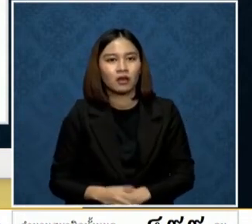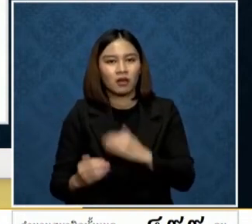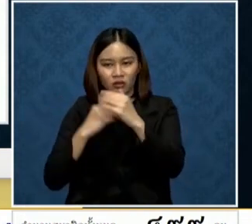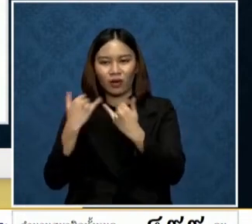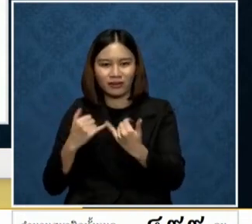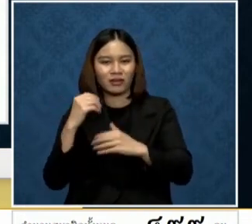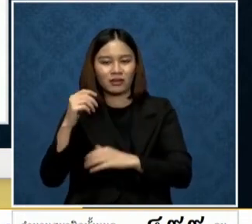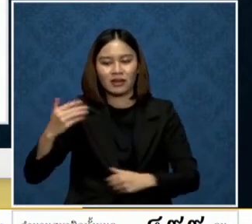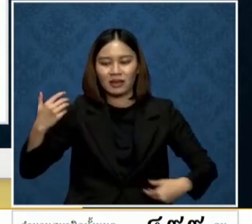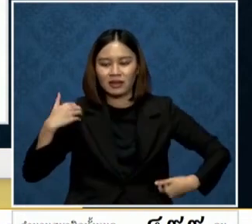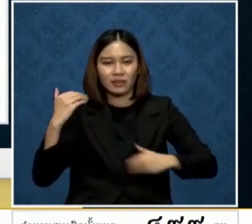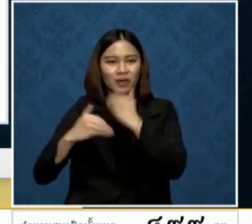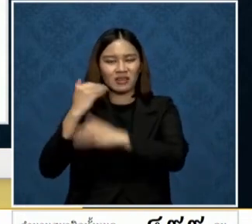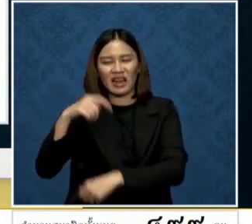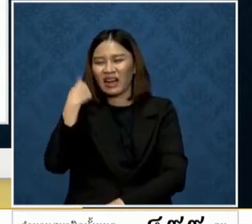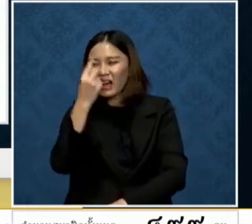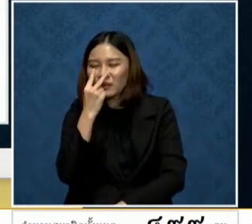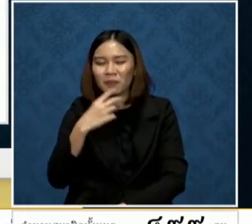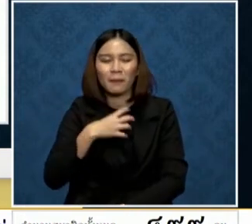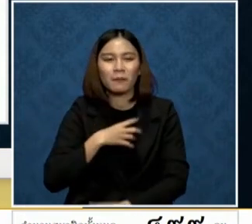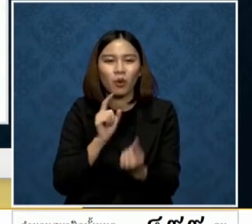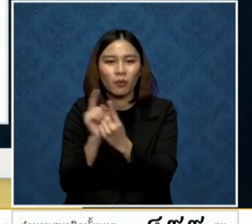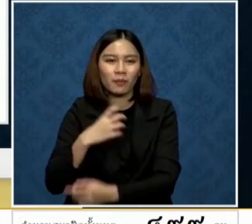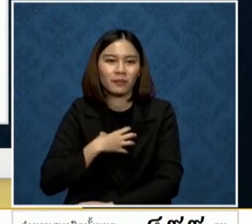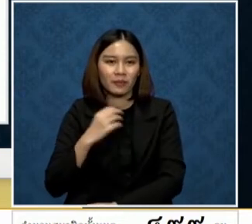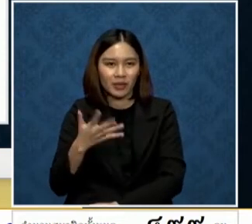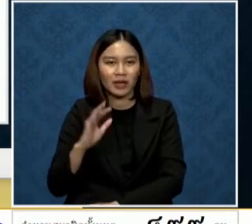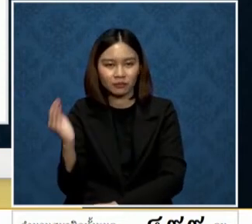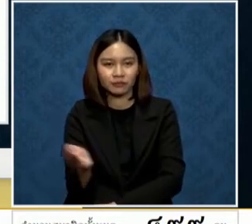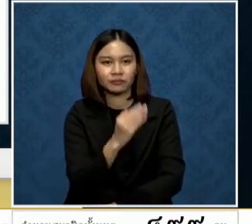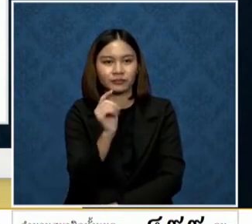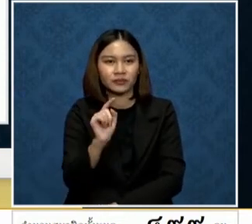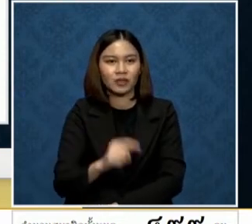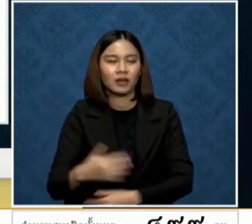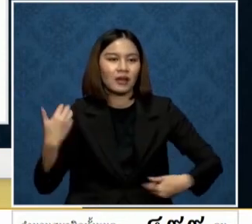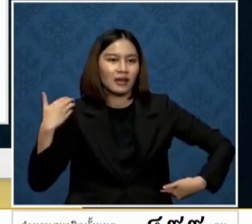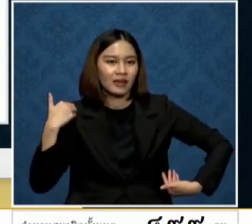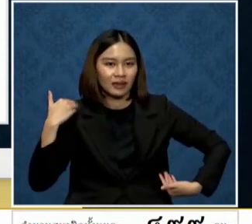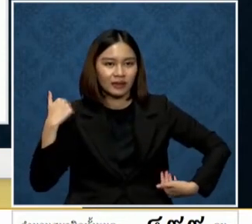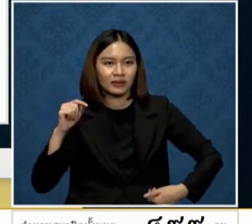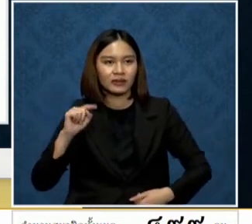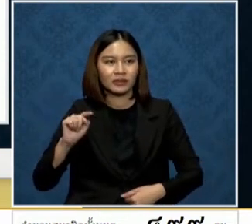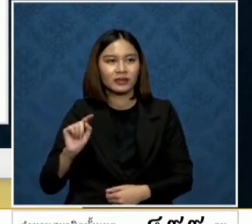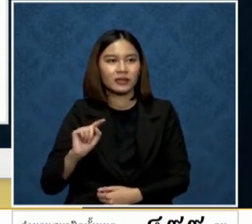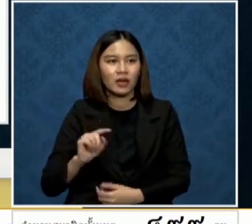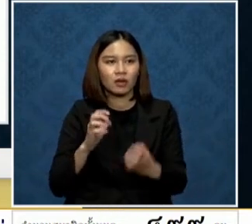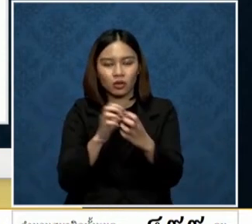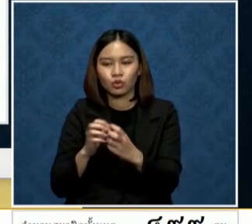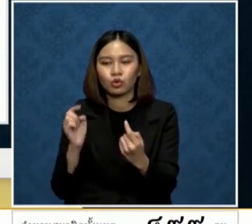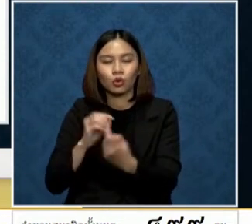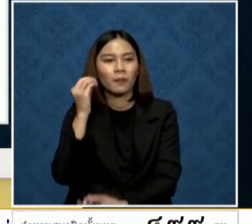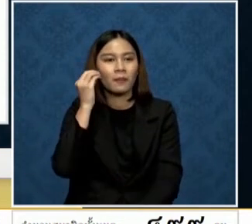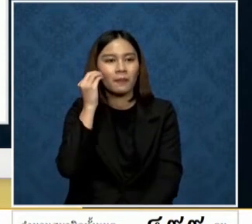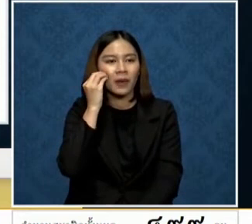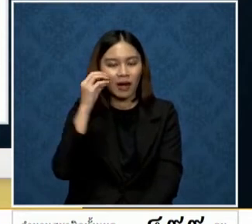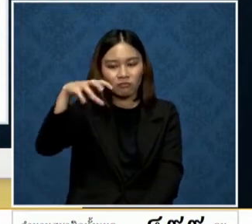ไปถึงขั้นนั้นแล้วซึ่งคงไม่มีใครอยากเจอแบบนั้นนะคะต่อไปค่ะไม่ใช่แค่นั้นนะคะลิงที่นั่นนะคะบุกรุกไปถึงบ้านนะ